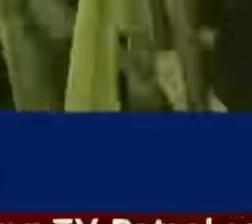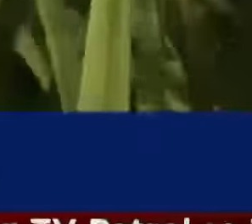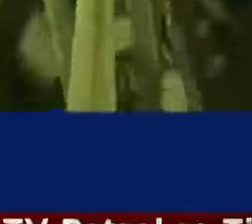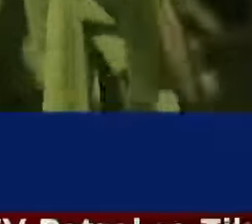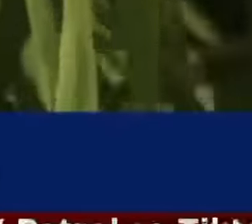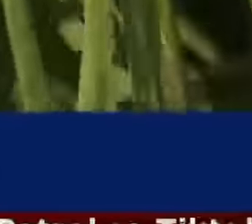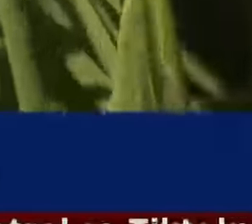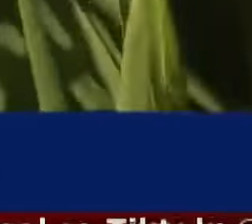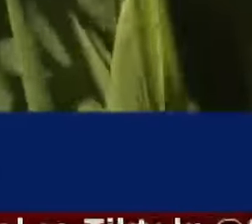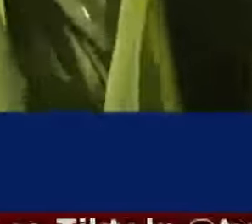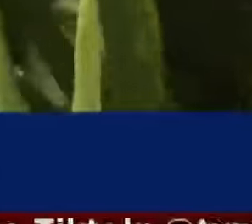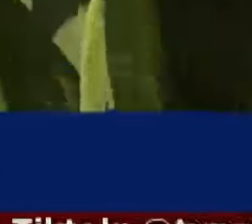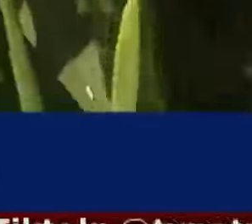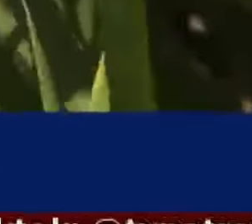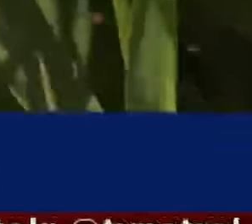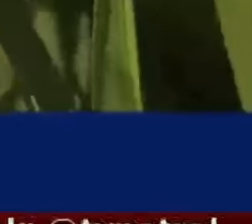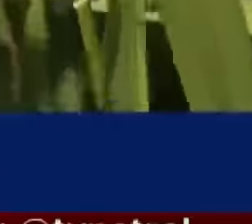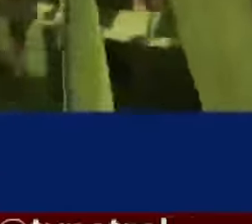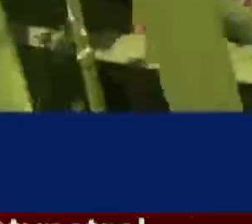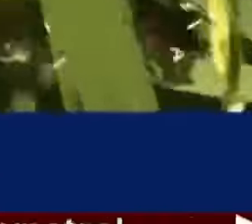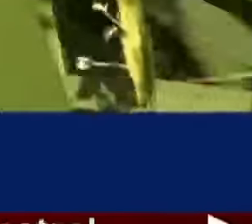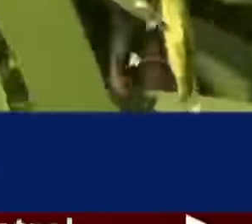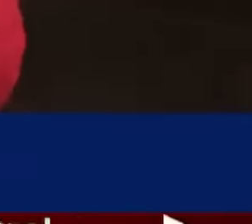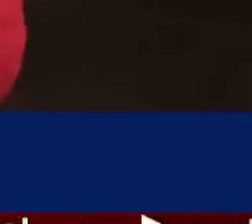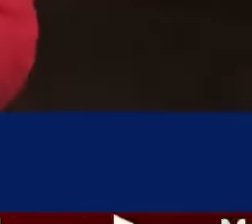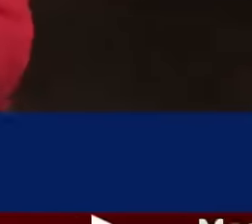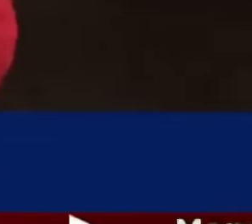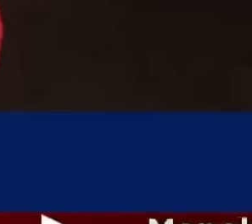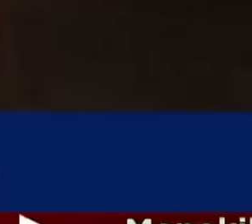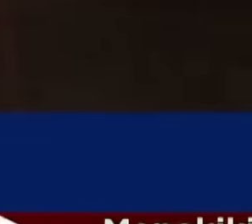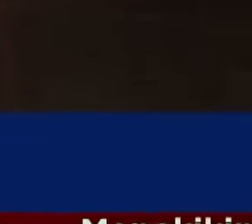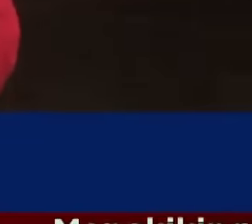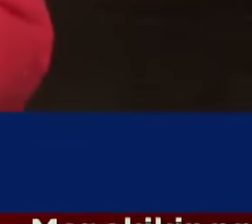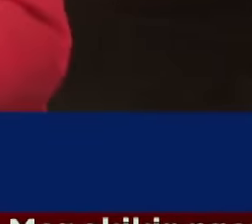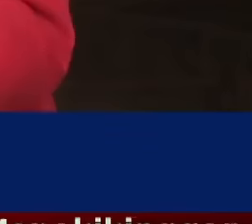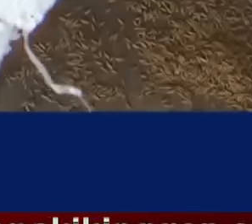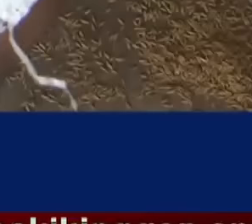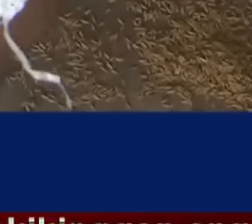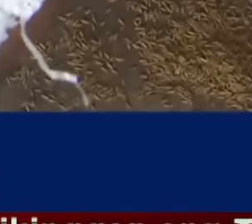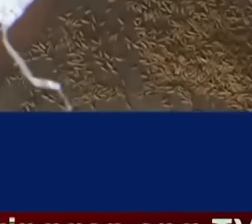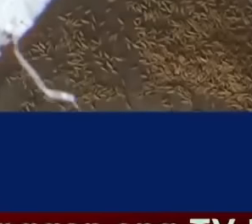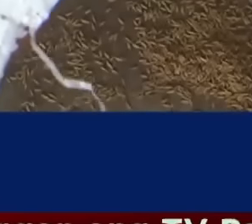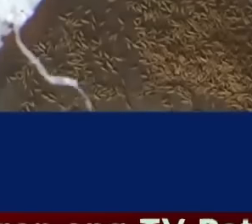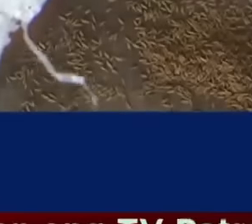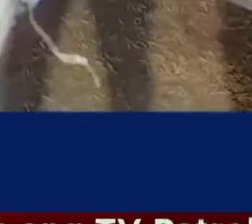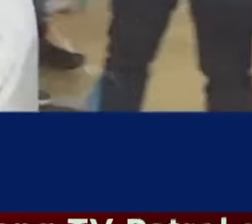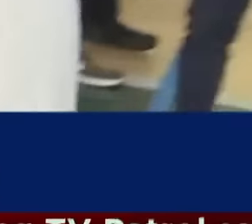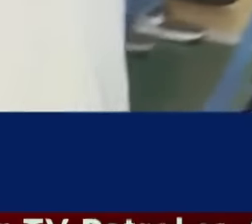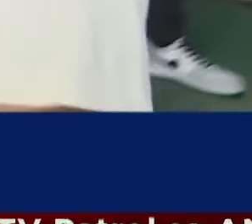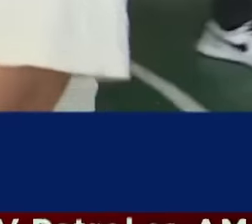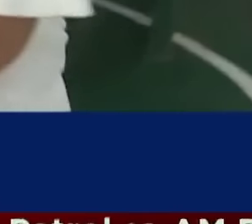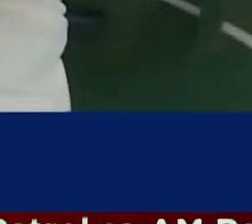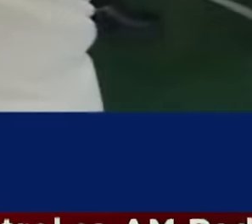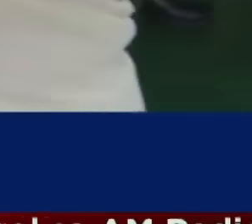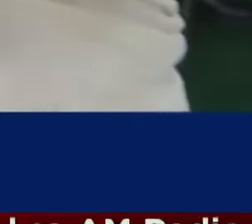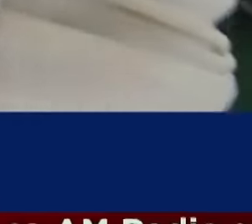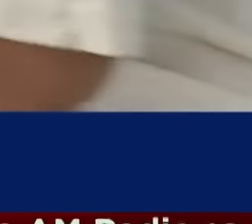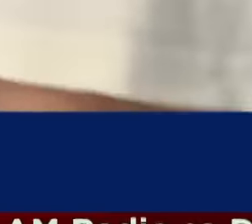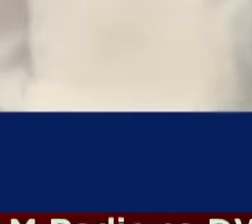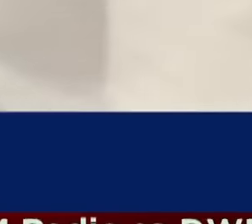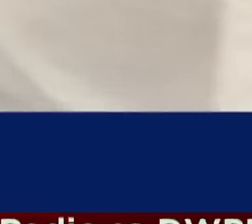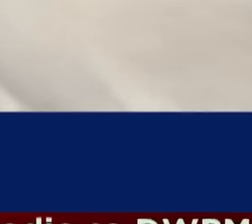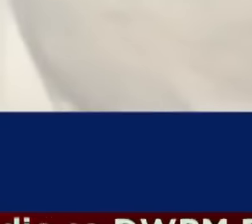input tulad ng binhi at pataba. Kapag anihan na, bibilhin naman ng NIA ang palay para gilingin tsaka ibebenta sa kadiwa